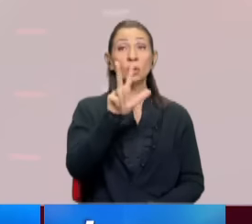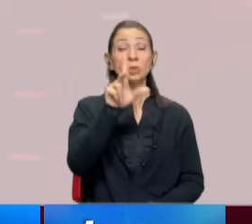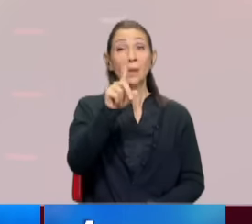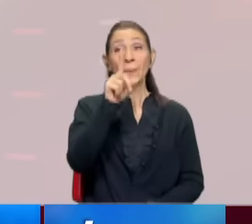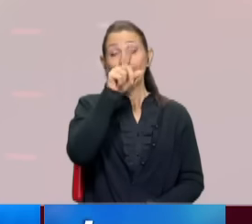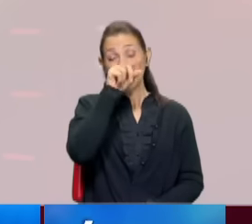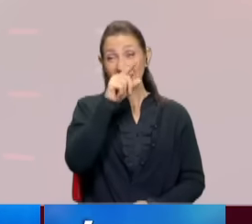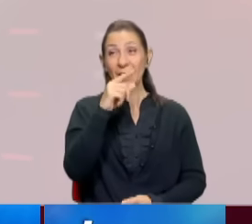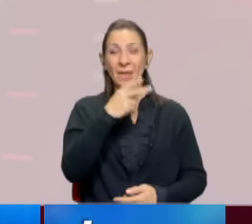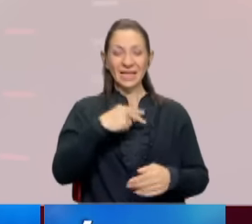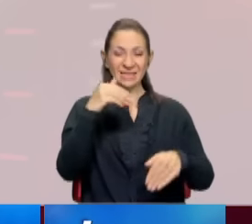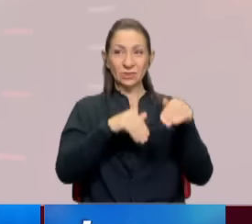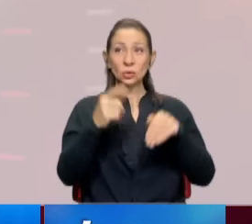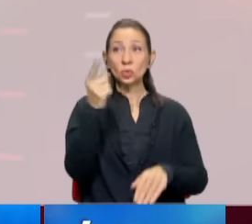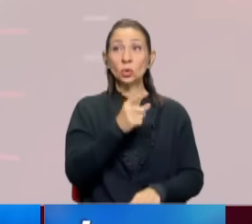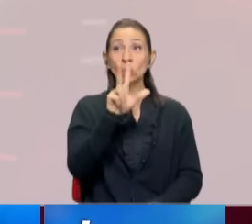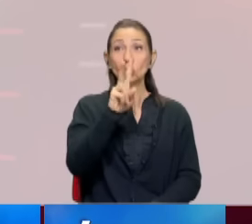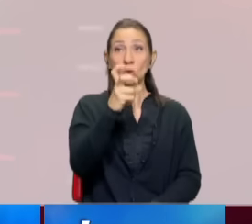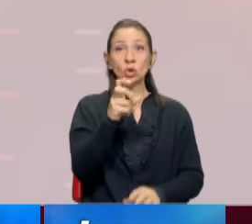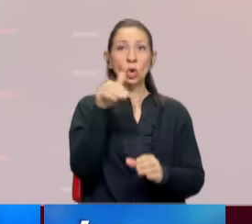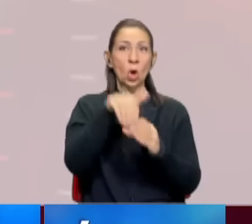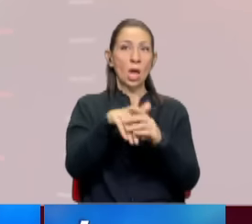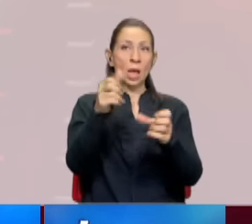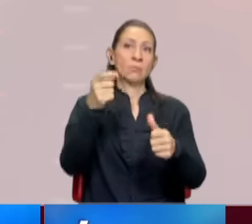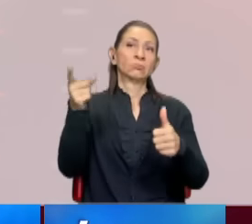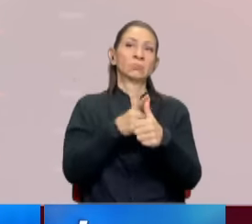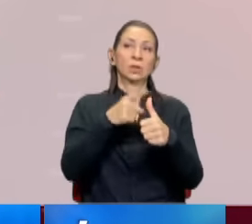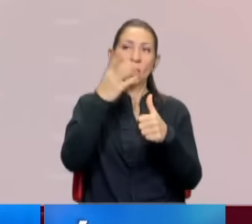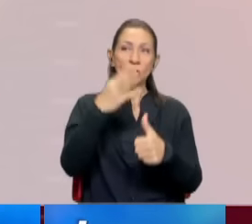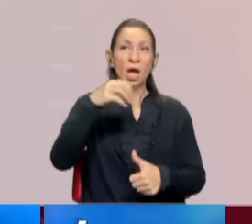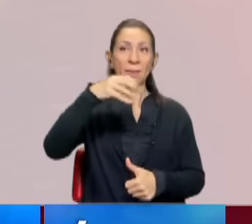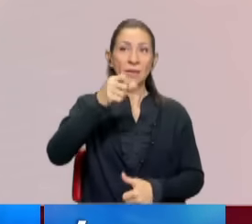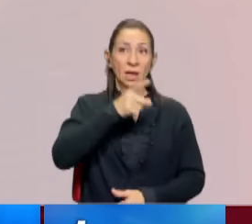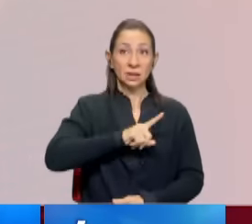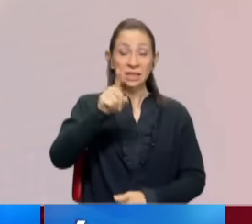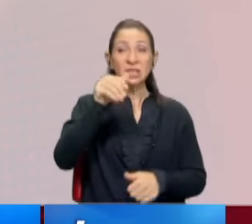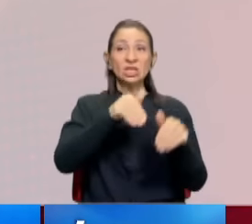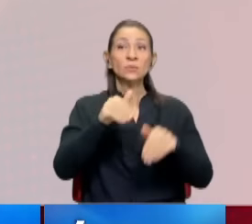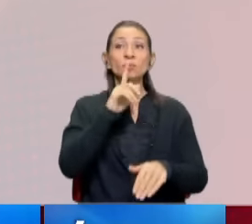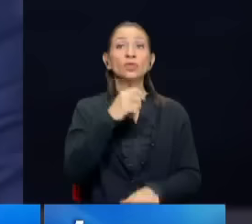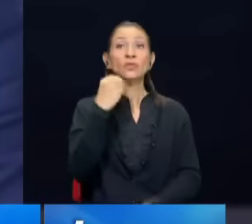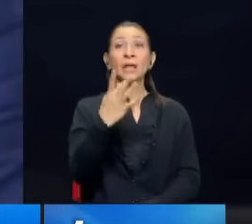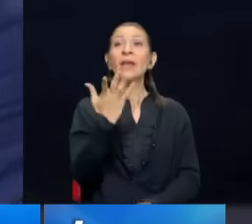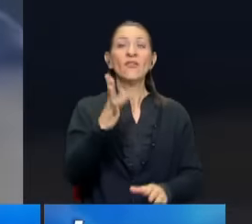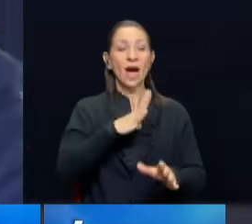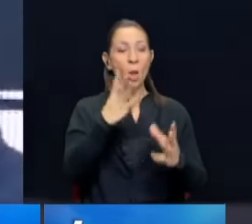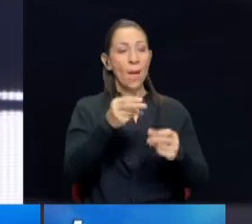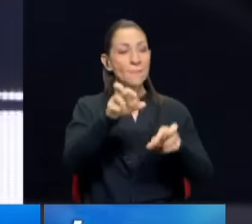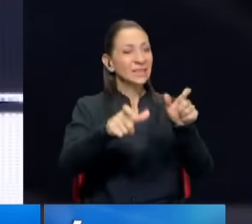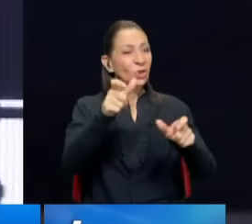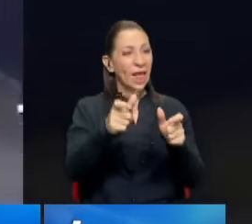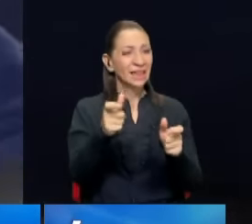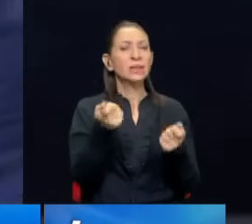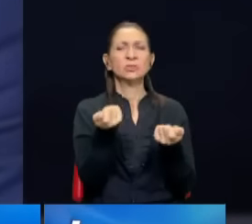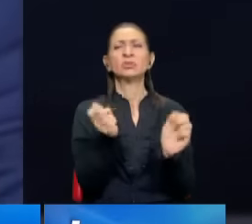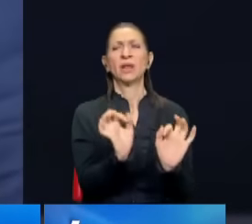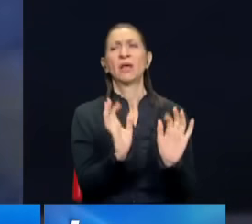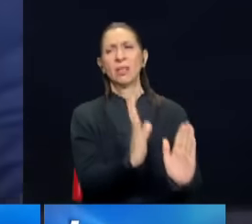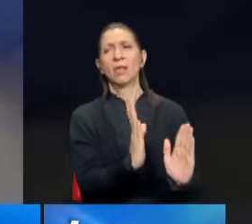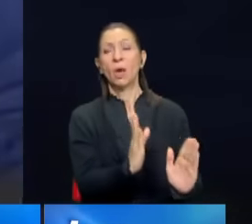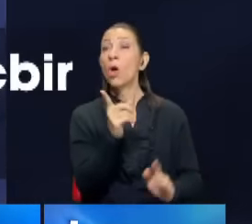Mart yerel seçimlerinde oyların %39'unu alarak birinci çıktı AK Partili aday. Seçim vaatlerinden biri mevcut personelle yola devam